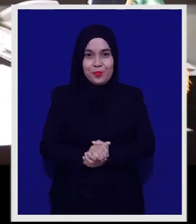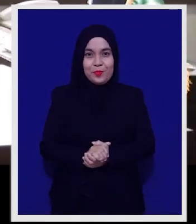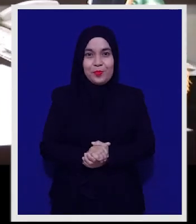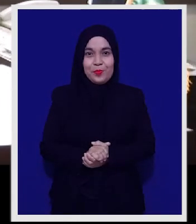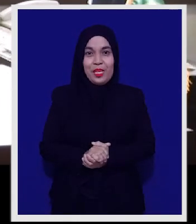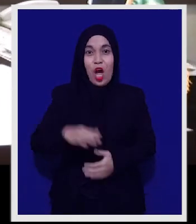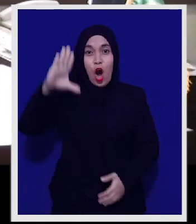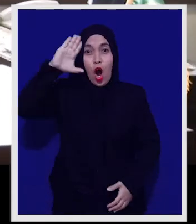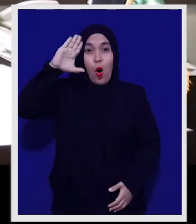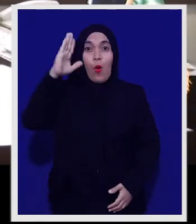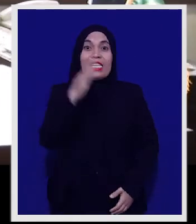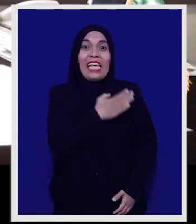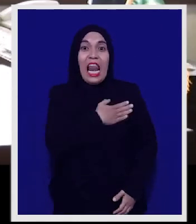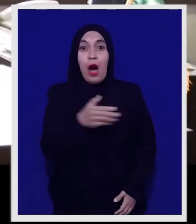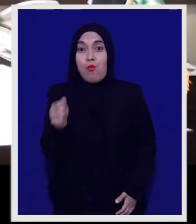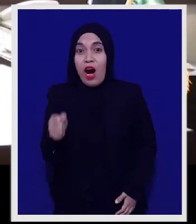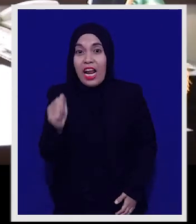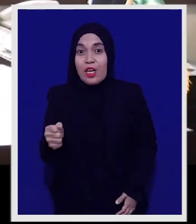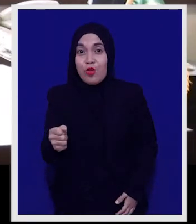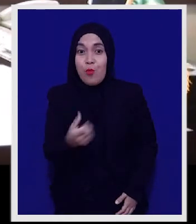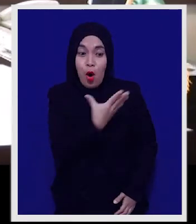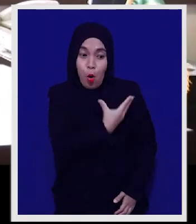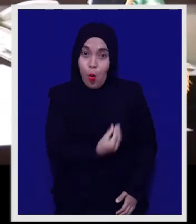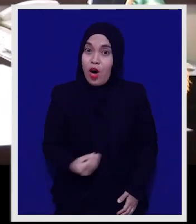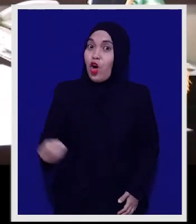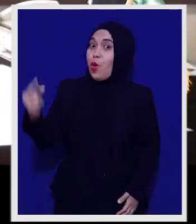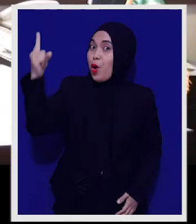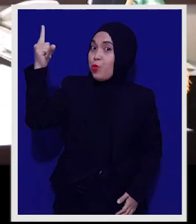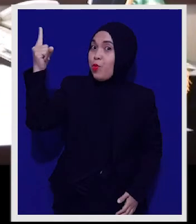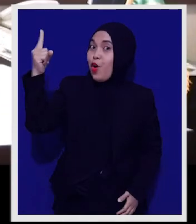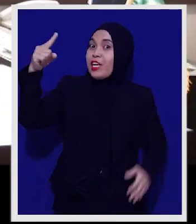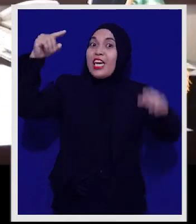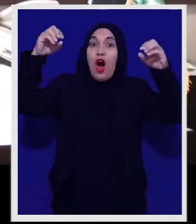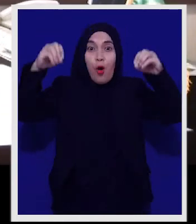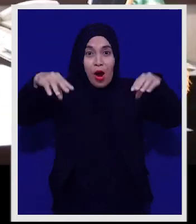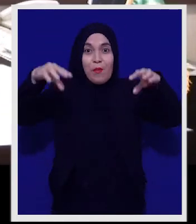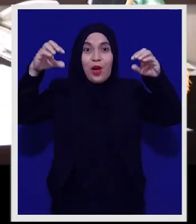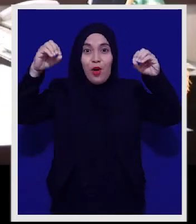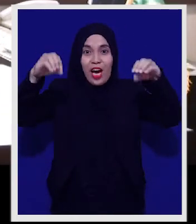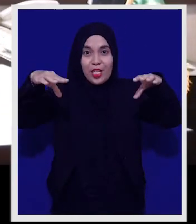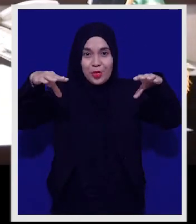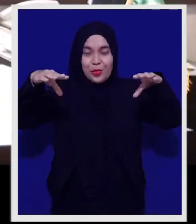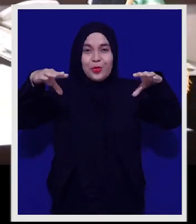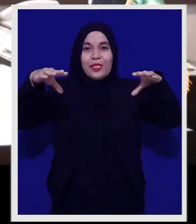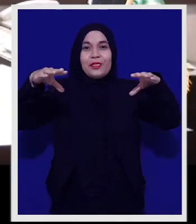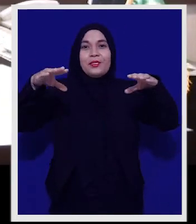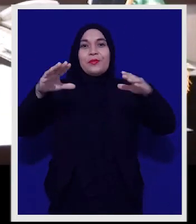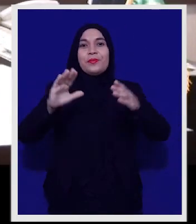Wassalamualaikum warahmatullahi wabarakatuh.